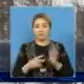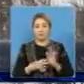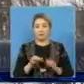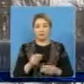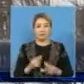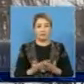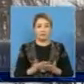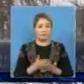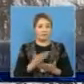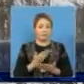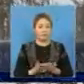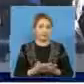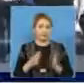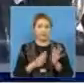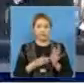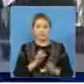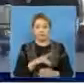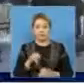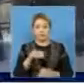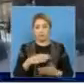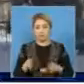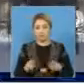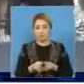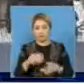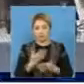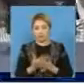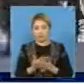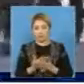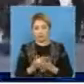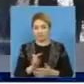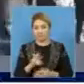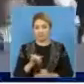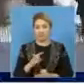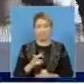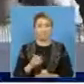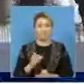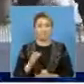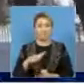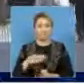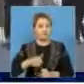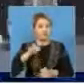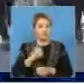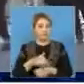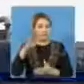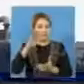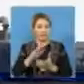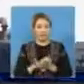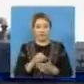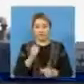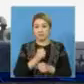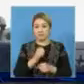инвестиции ориентировочно в размере 9 миллиардов тенге. В этом поспособствует в том числе сфера промышленности. Так глава региона ознакомился с